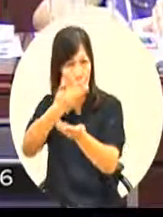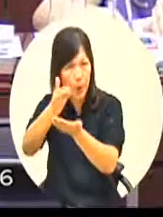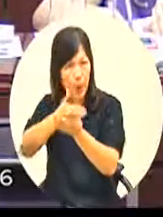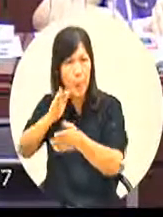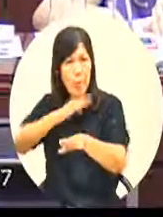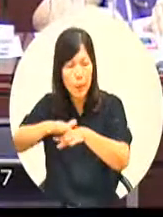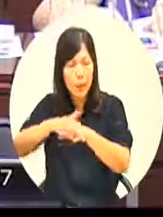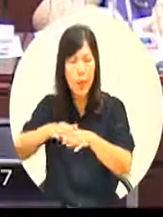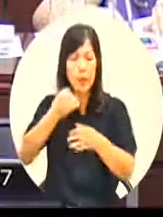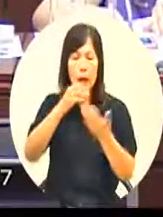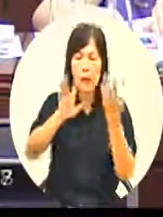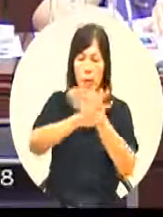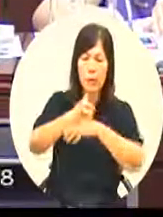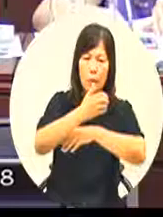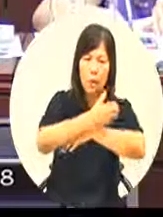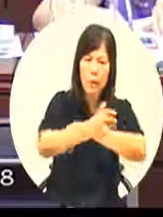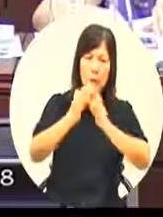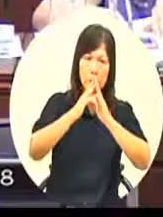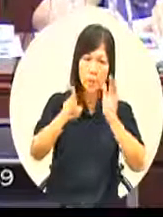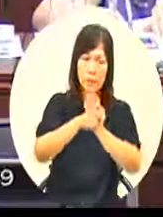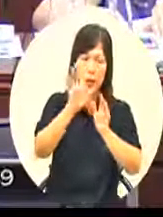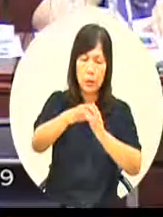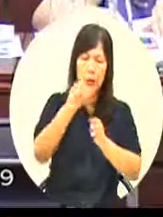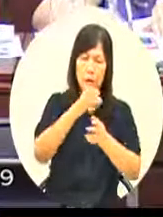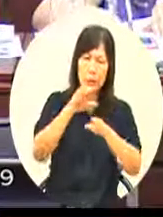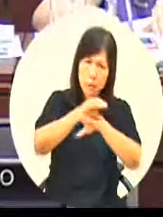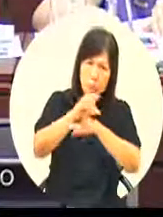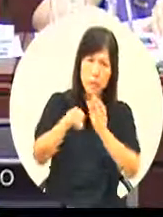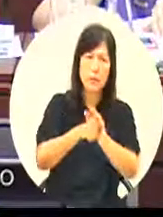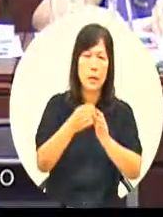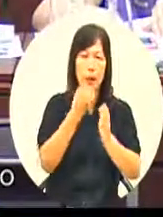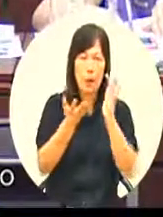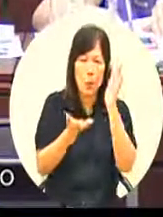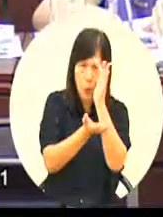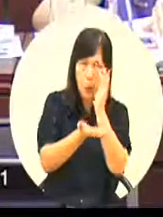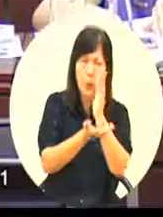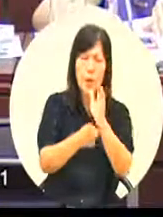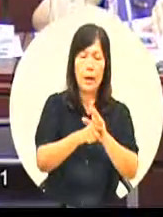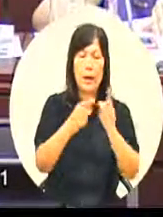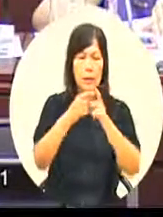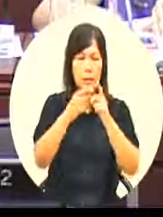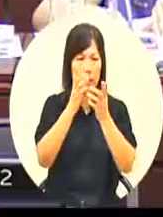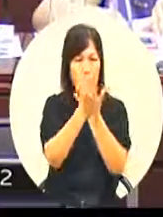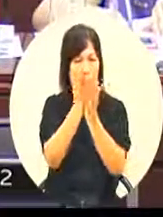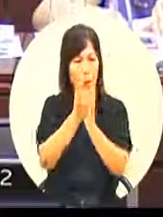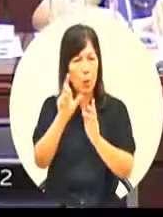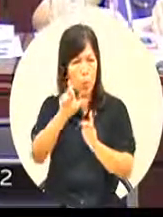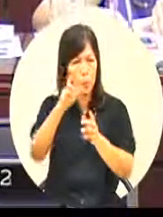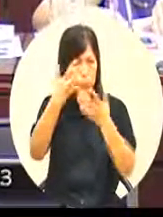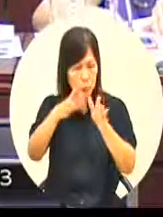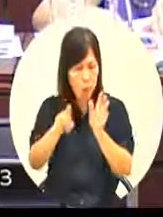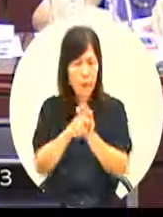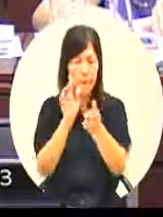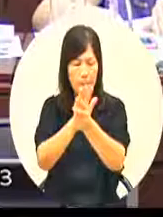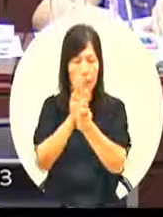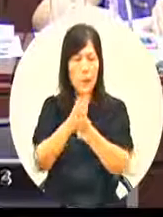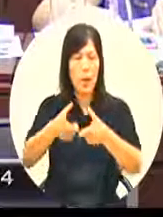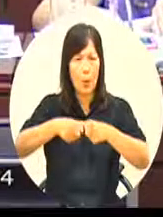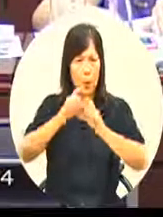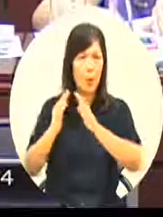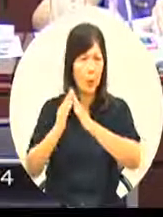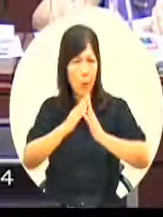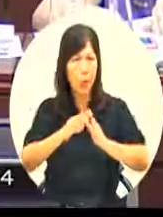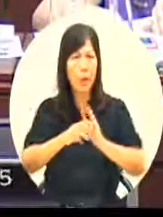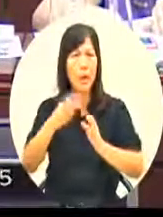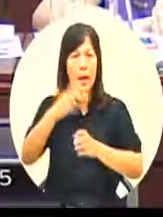外县市支援了这个抓斗车，还有电锯，还有61个人力进场，那才帮忙这个复原的工作。还有国军，